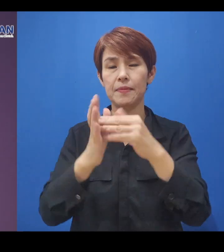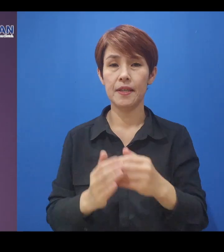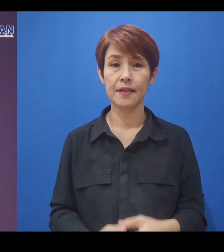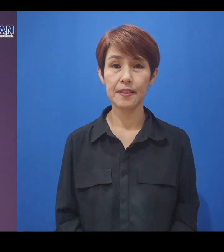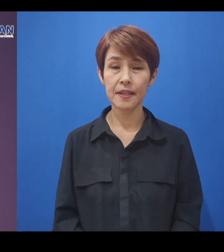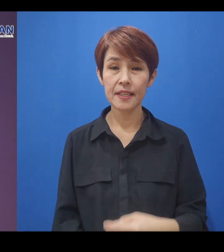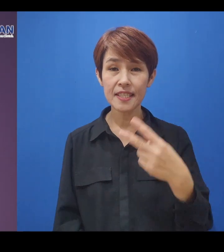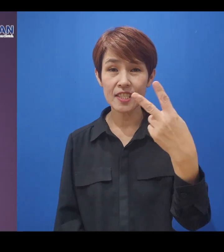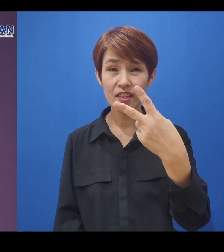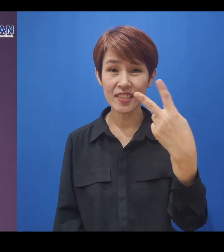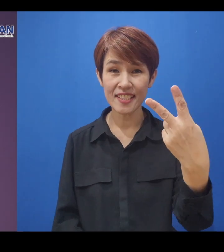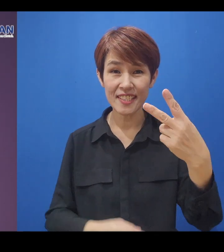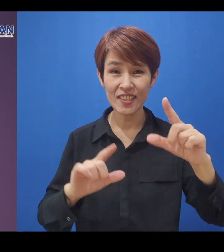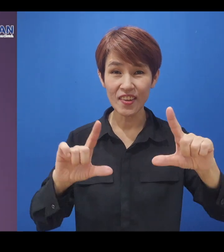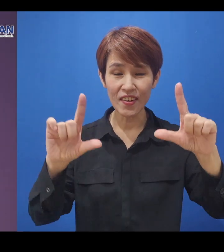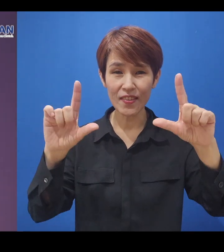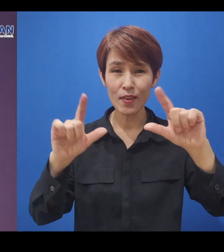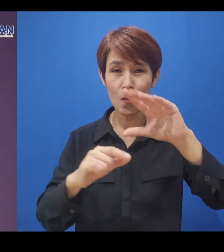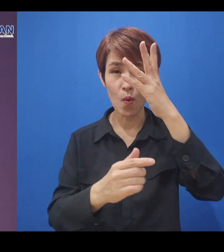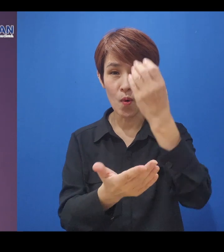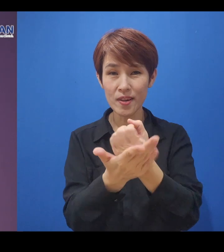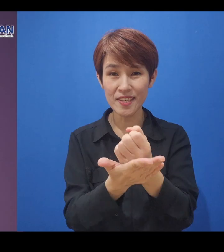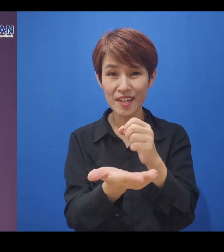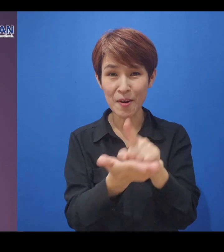2002년에 우리나라가 월드컵이 있었죠.